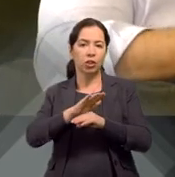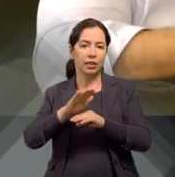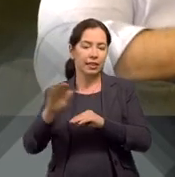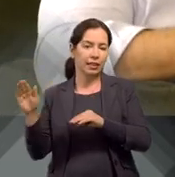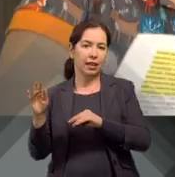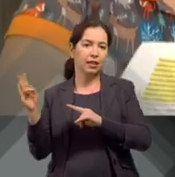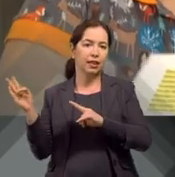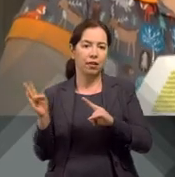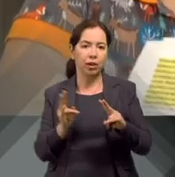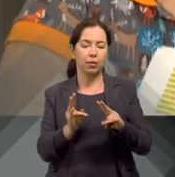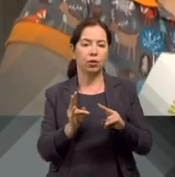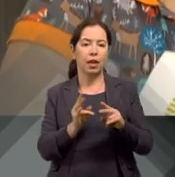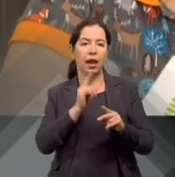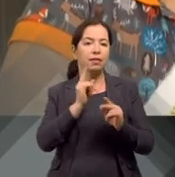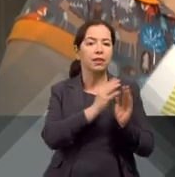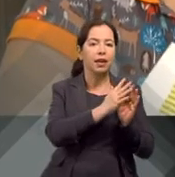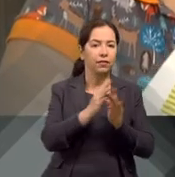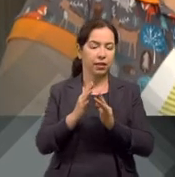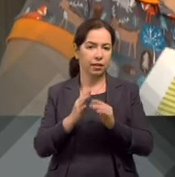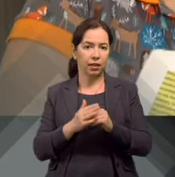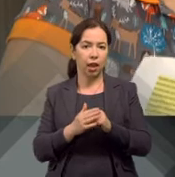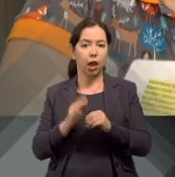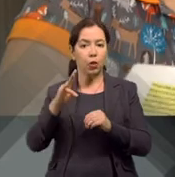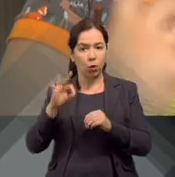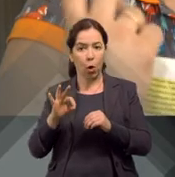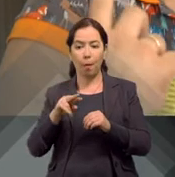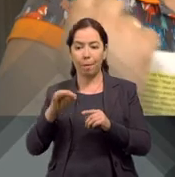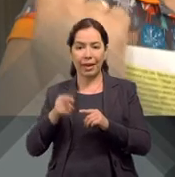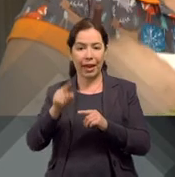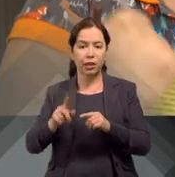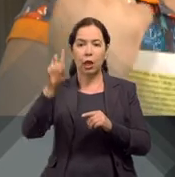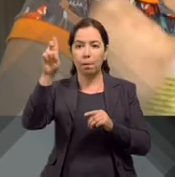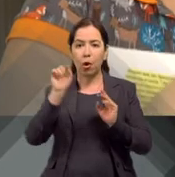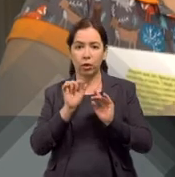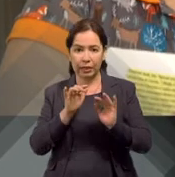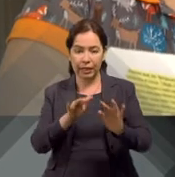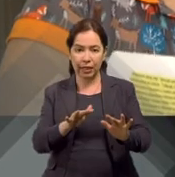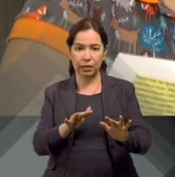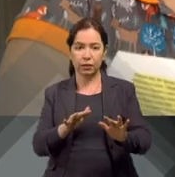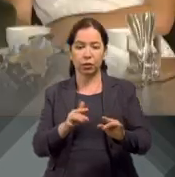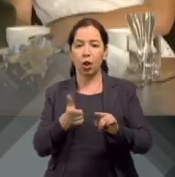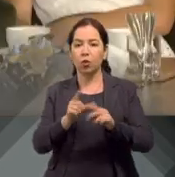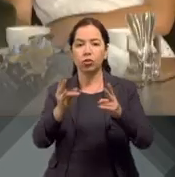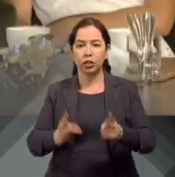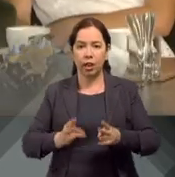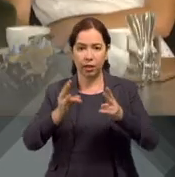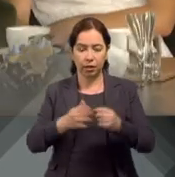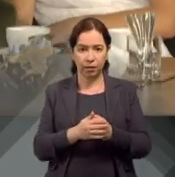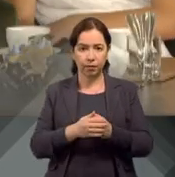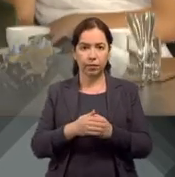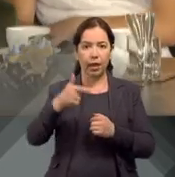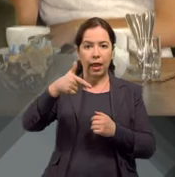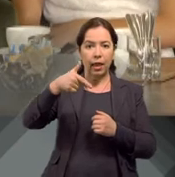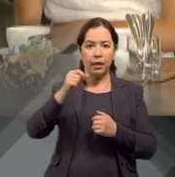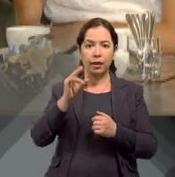он действует. Это место принадлежит одному из тоже замечательных писателей, Генри Нувену.